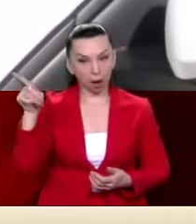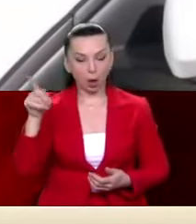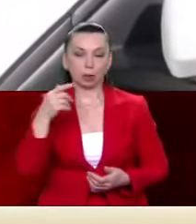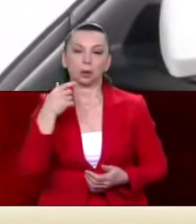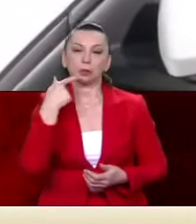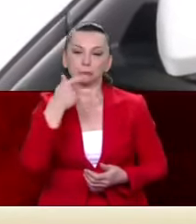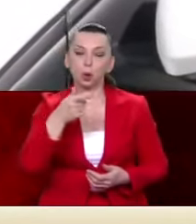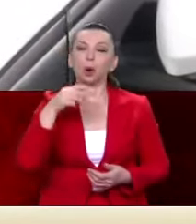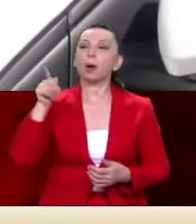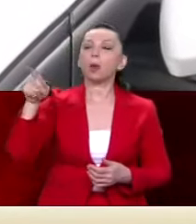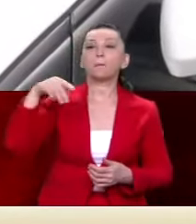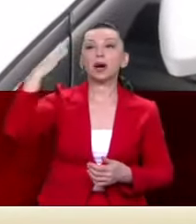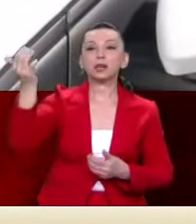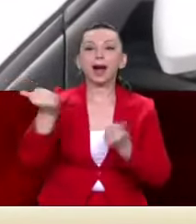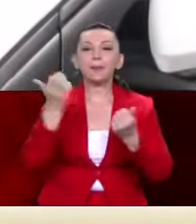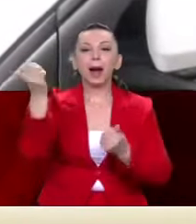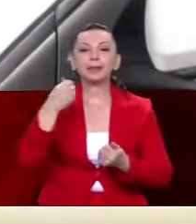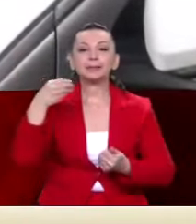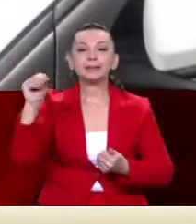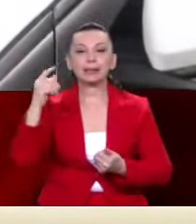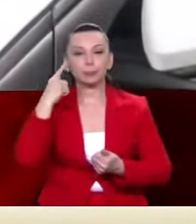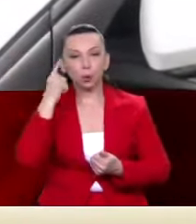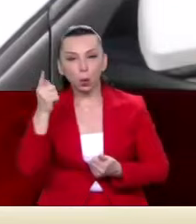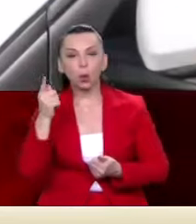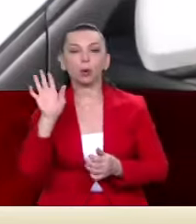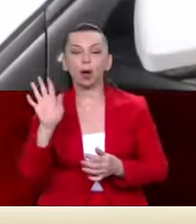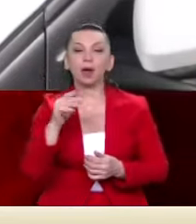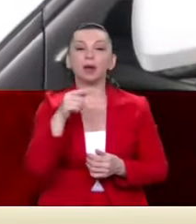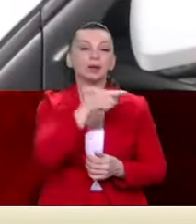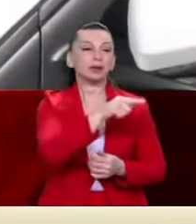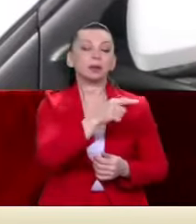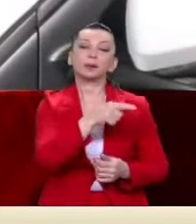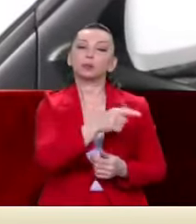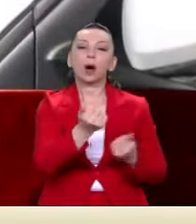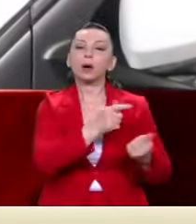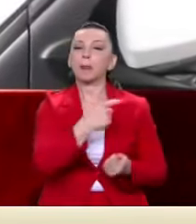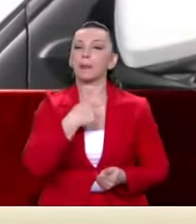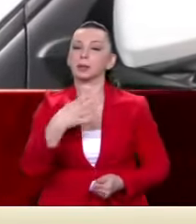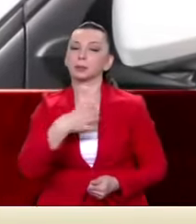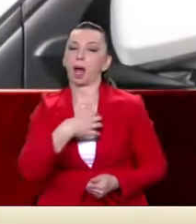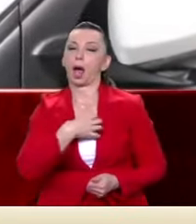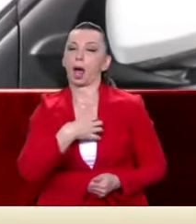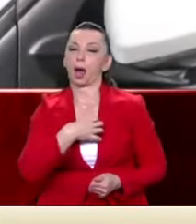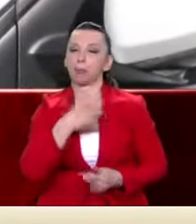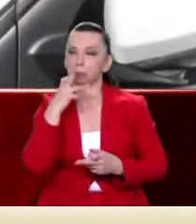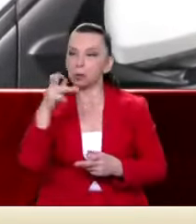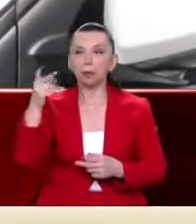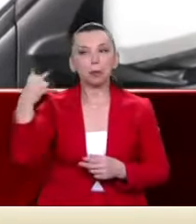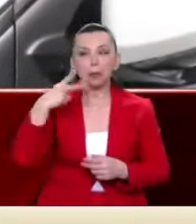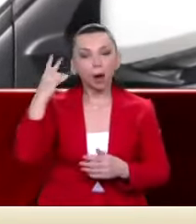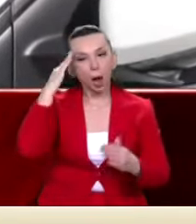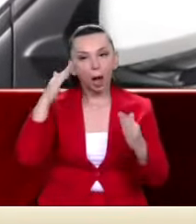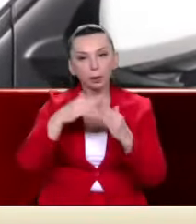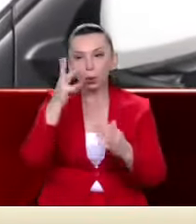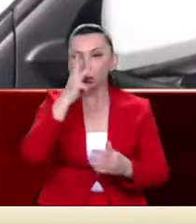bir galericiyle irtibata geçti. Az önce telefonda pazarlık yaptığı aracın sahibiymiş gibi konuştu. Aralarında anlaştılar. Üstelik